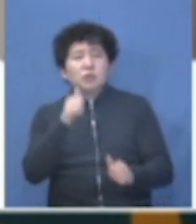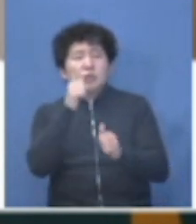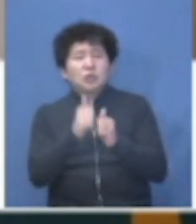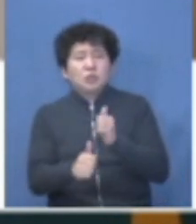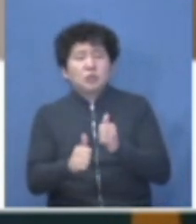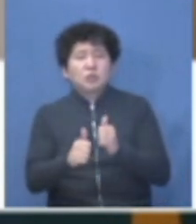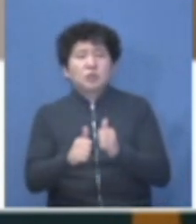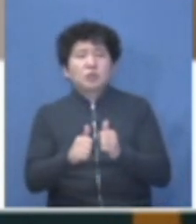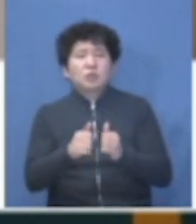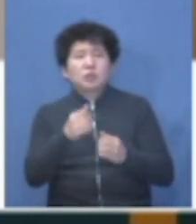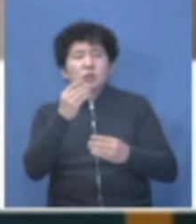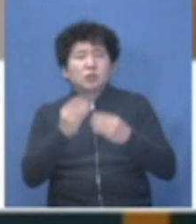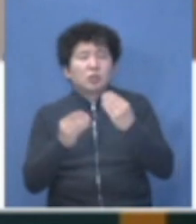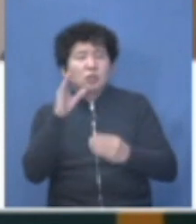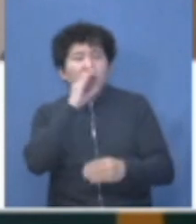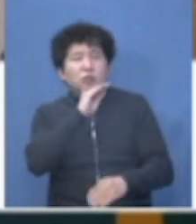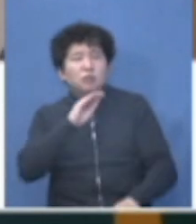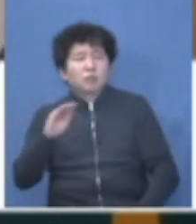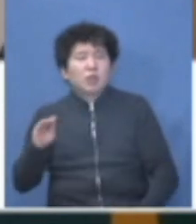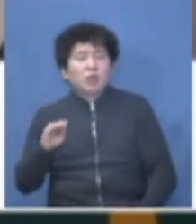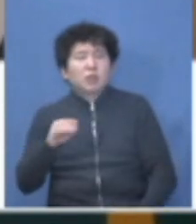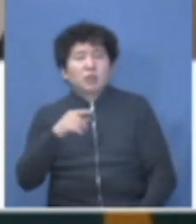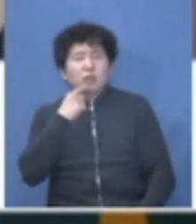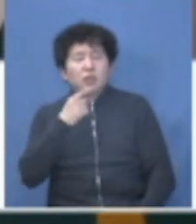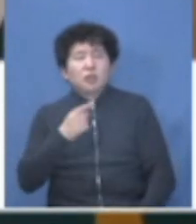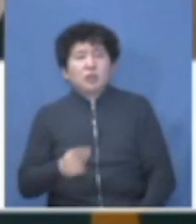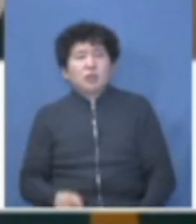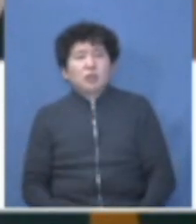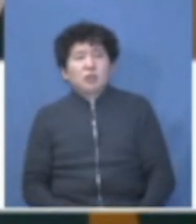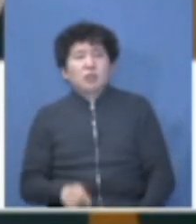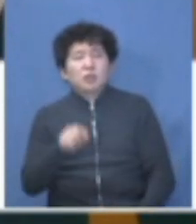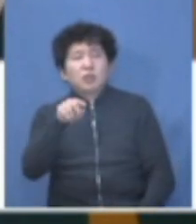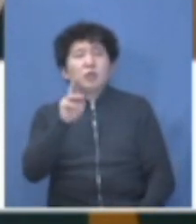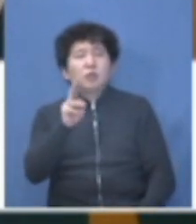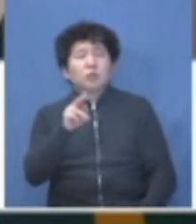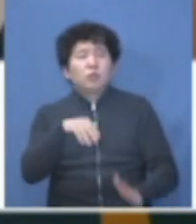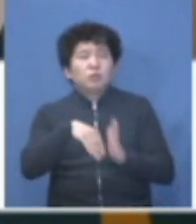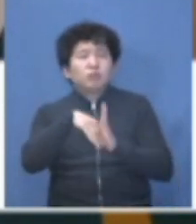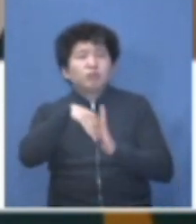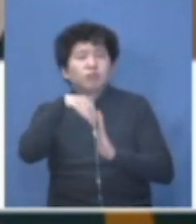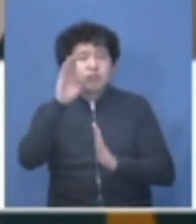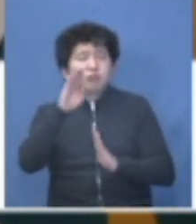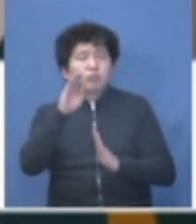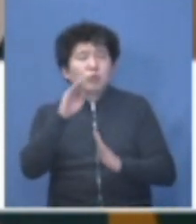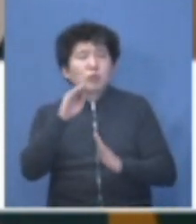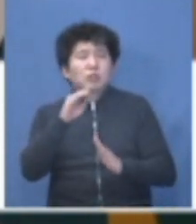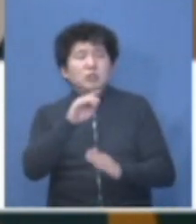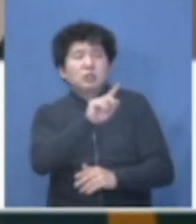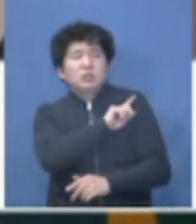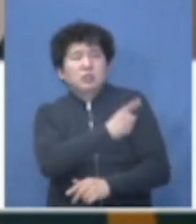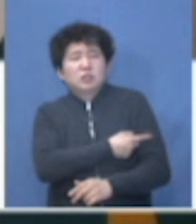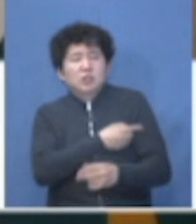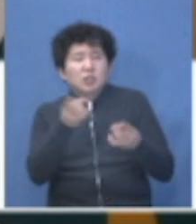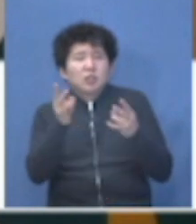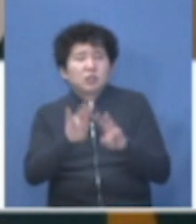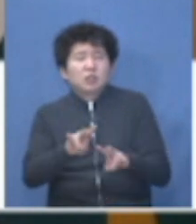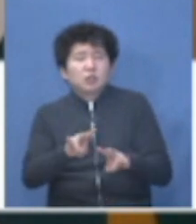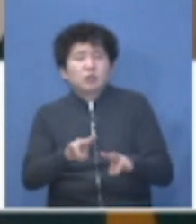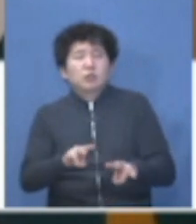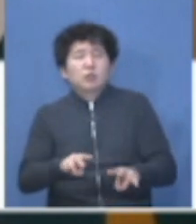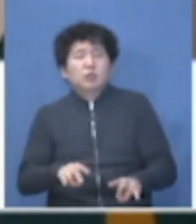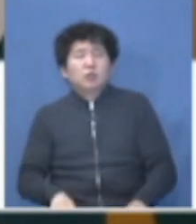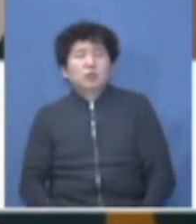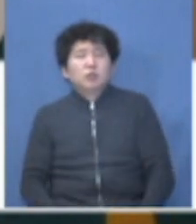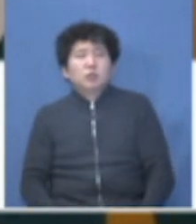сыграть не успеет. Поэтому делается такая жеребьевка, когда те, кто лидирует, играют между собой. Те, кто чуть пониже, играют между собой. Так